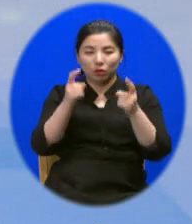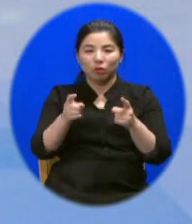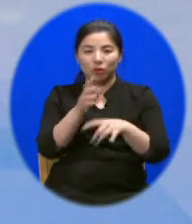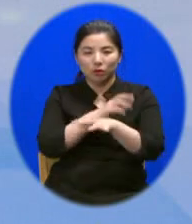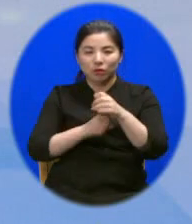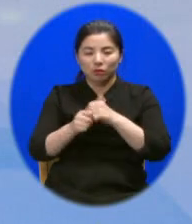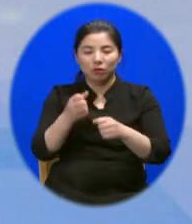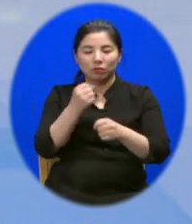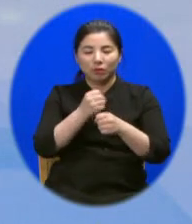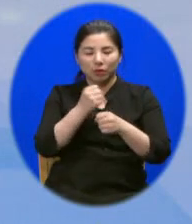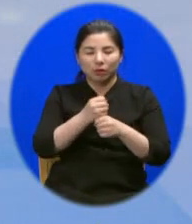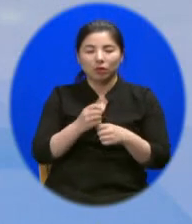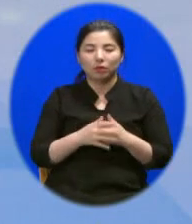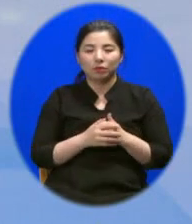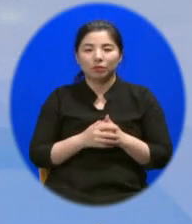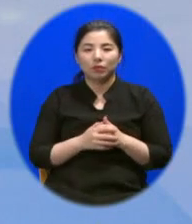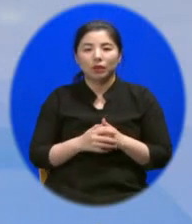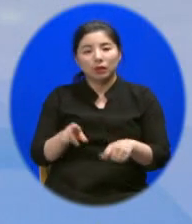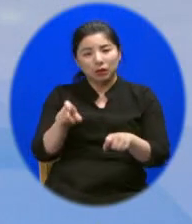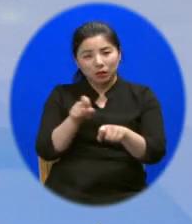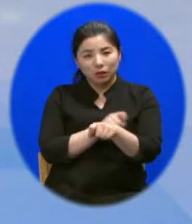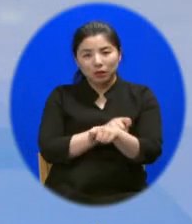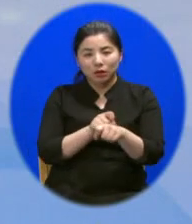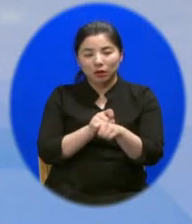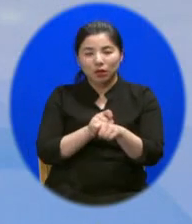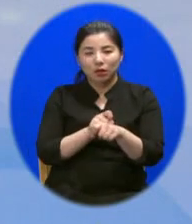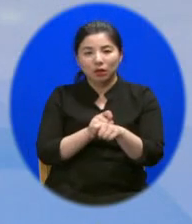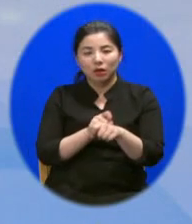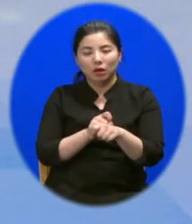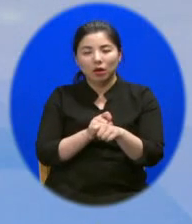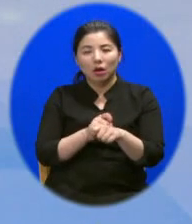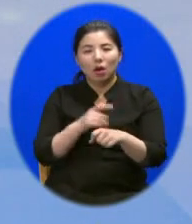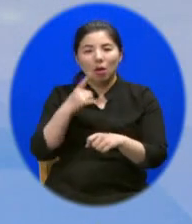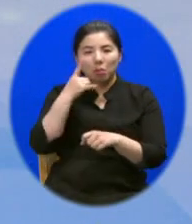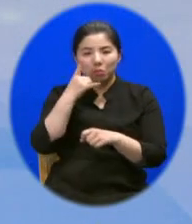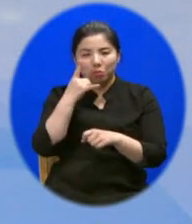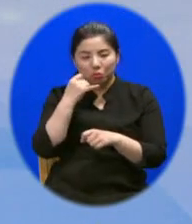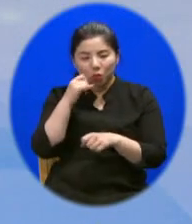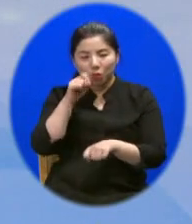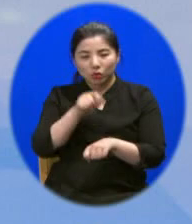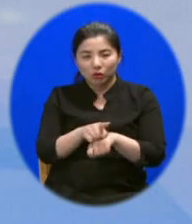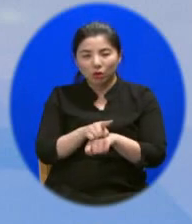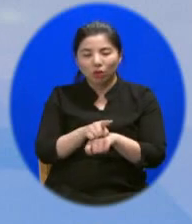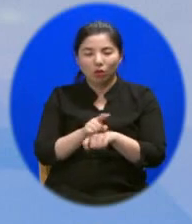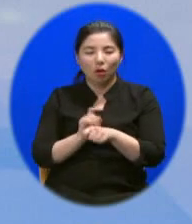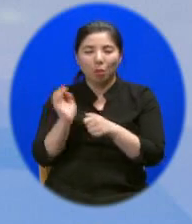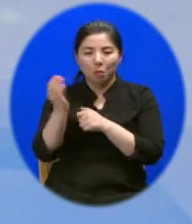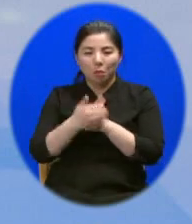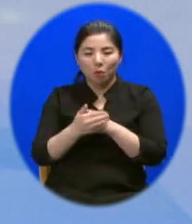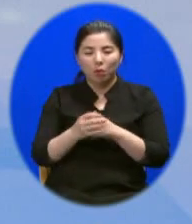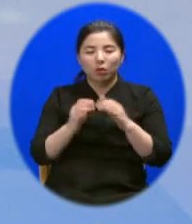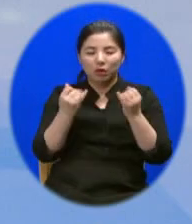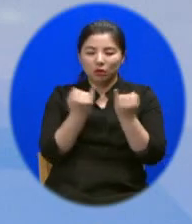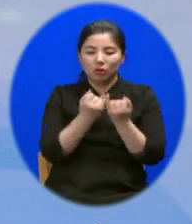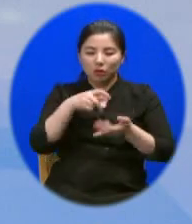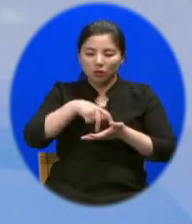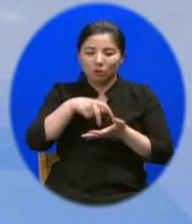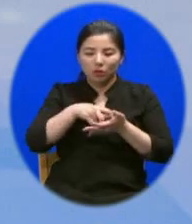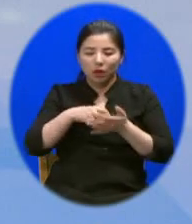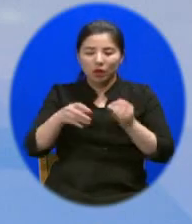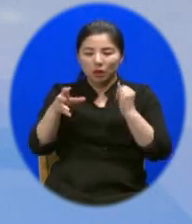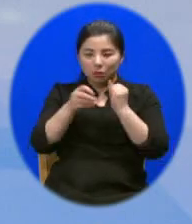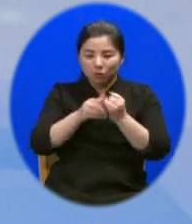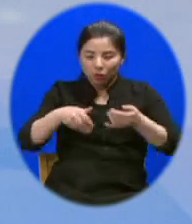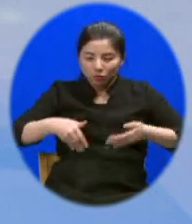적극적으로 창출하는 거죠 특히 그 모성보호 비용 그러니까 여성으로써 임신 출산 육아에 따른